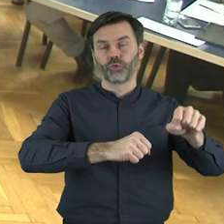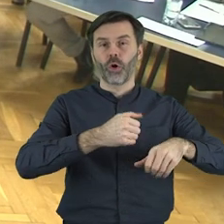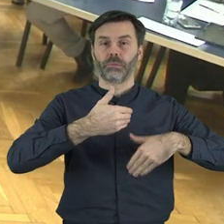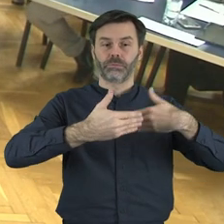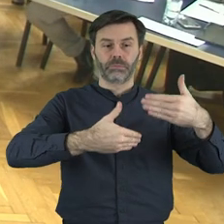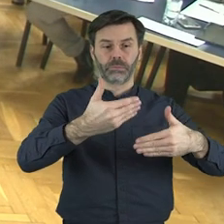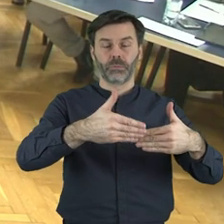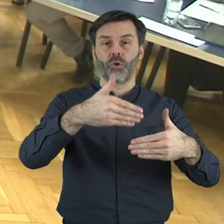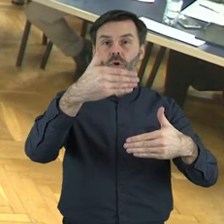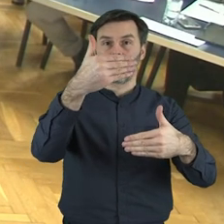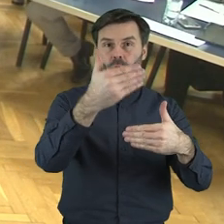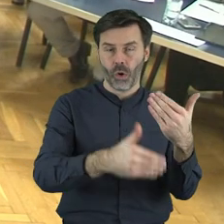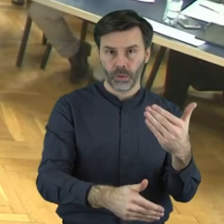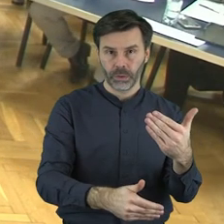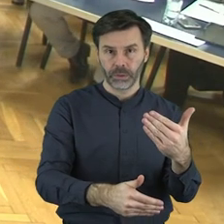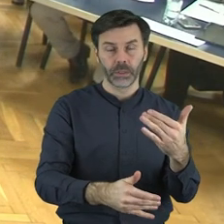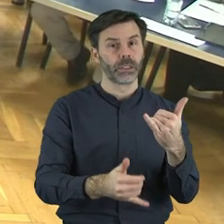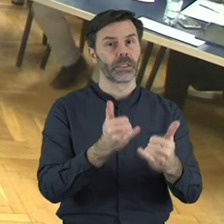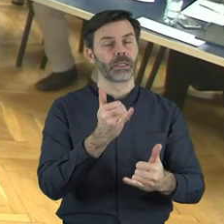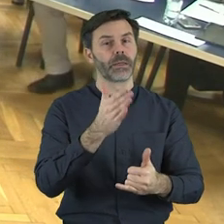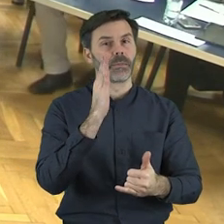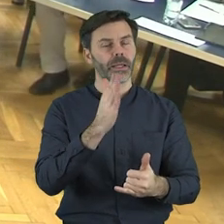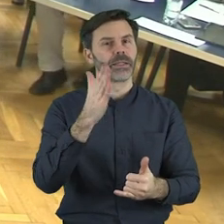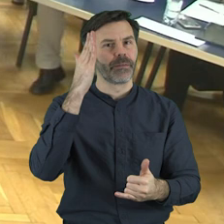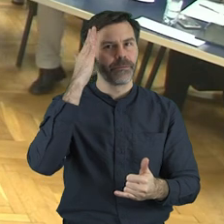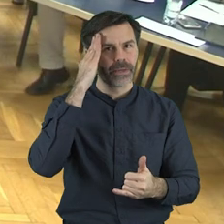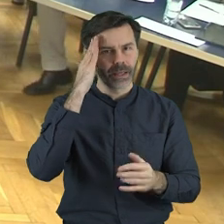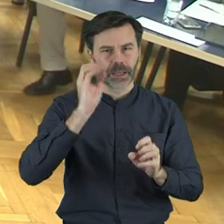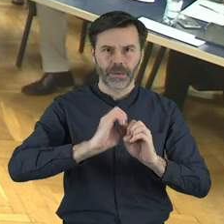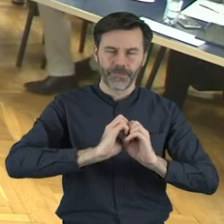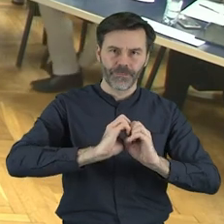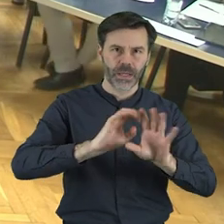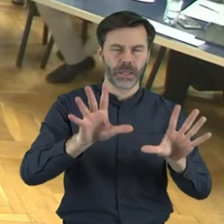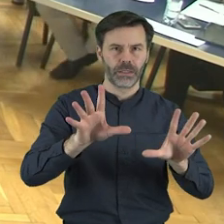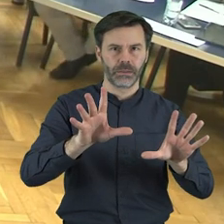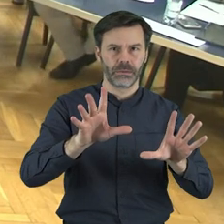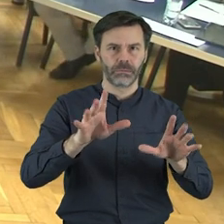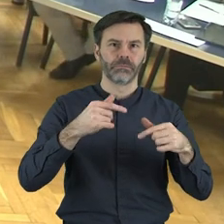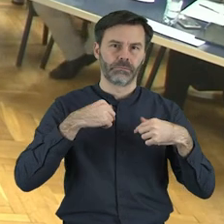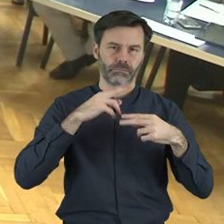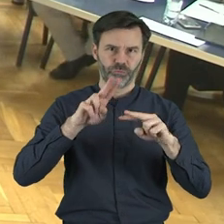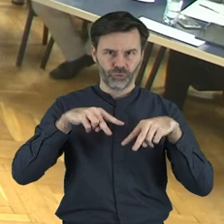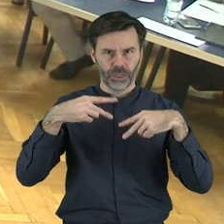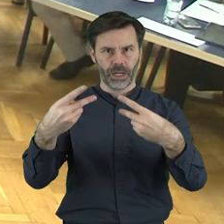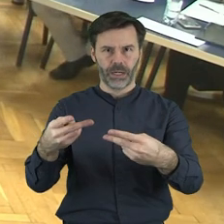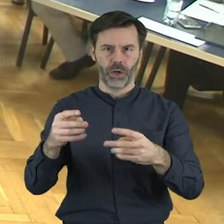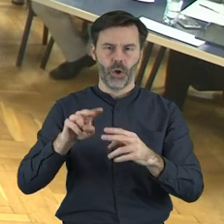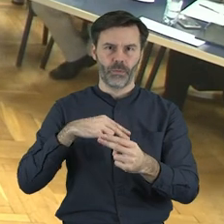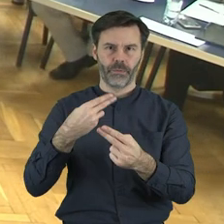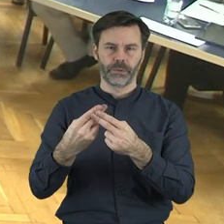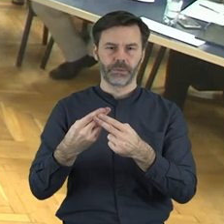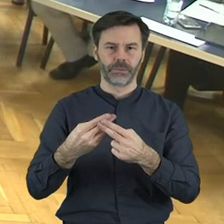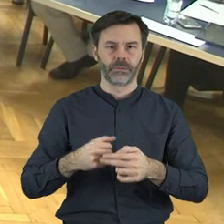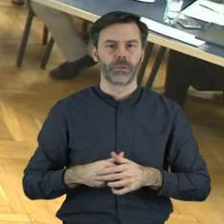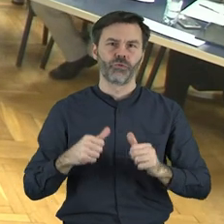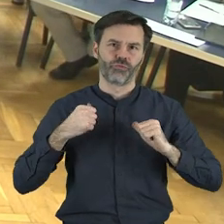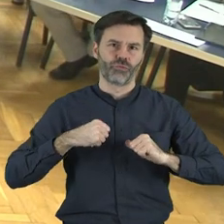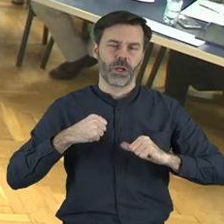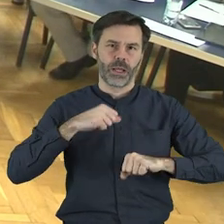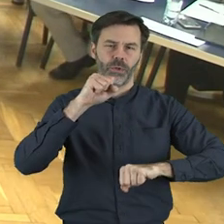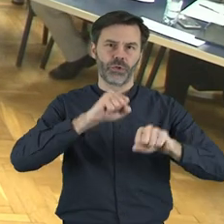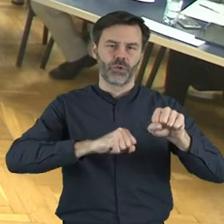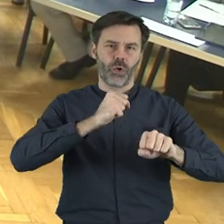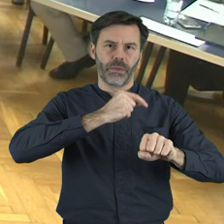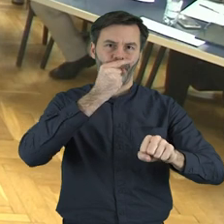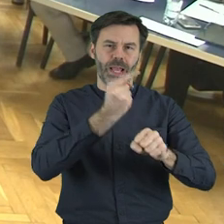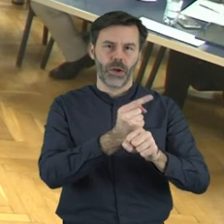jasna odpowiedź, my ją również przekażemy. Dziękuję bardzo. Czekamy na rozstrzygnięcie. Dziękuję bardzo, Pani Dyrektor. Kto z Państwa radnych chciałby zabrać